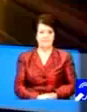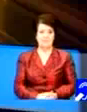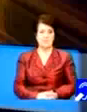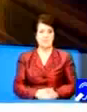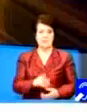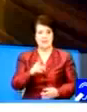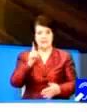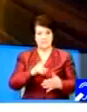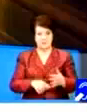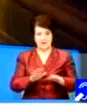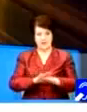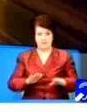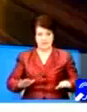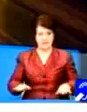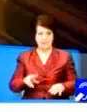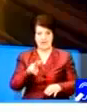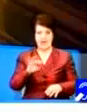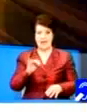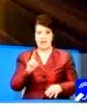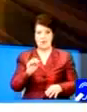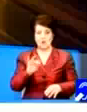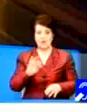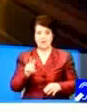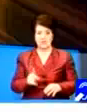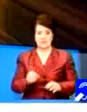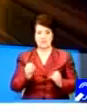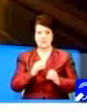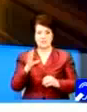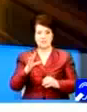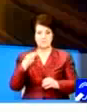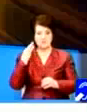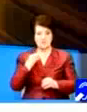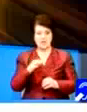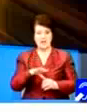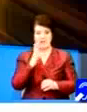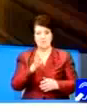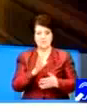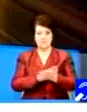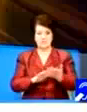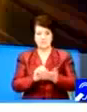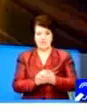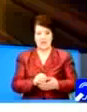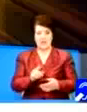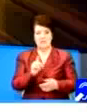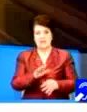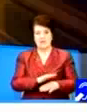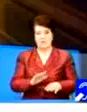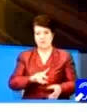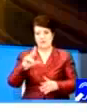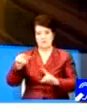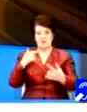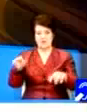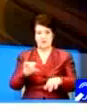Lumina Speranței a apărut la grădinița Licurici. După ce a stat 15 ani în paragină, iar copiii făceau naveta prin satele vecine, grădinița din